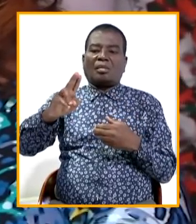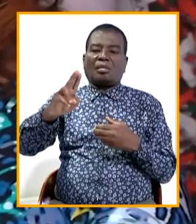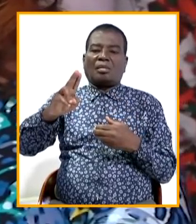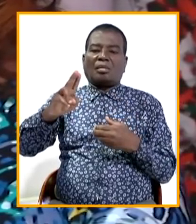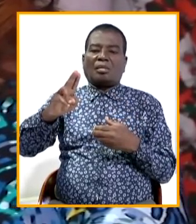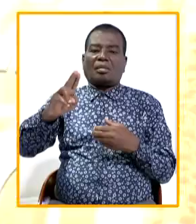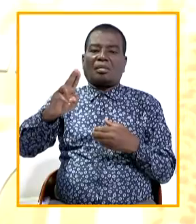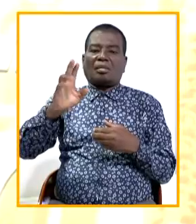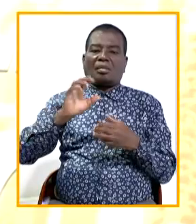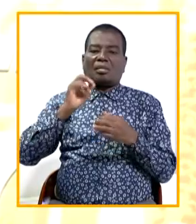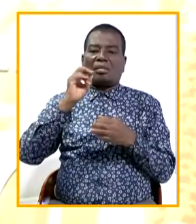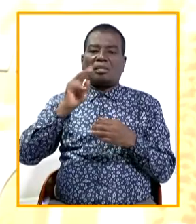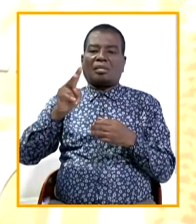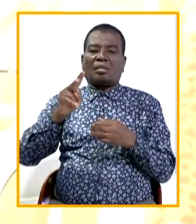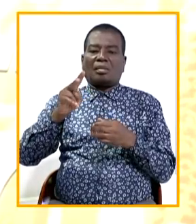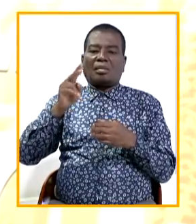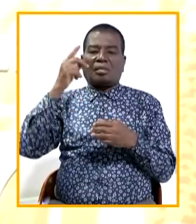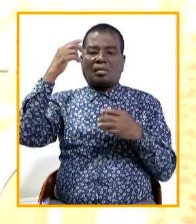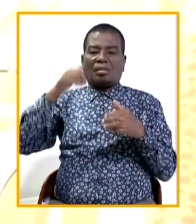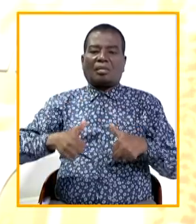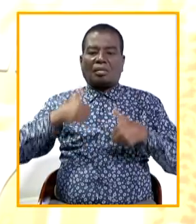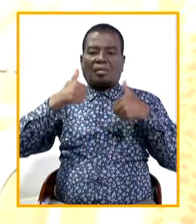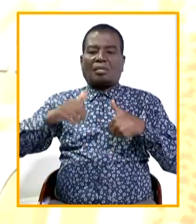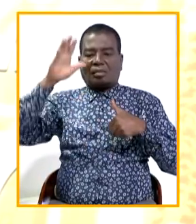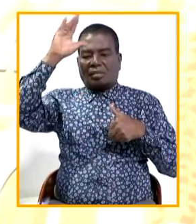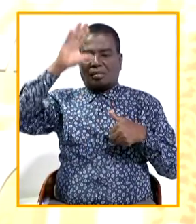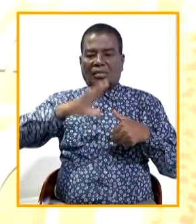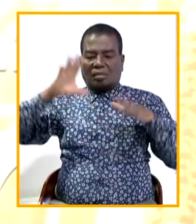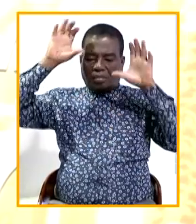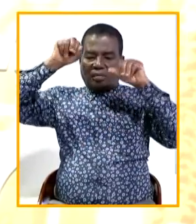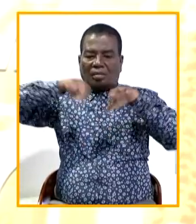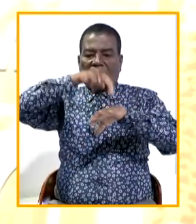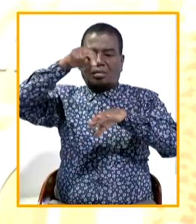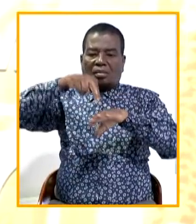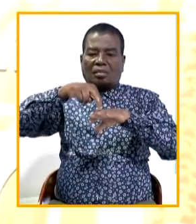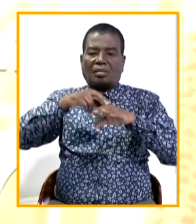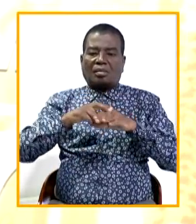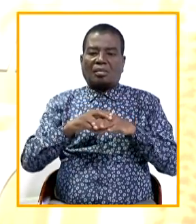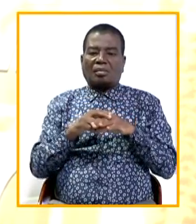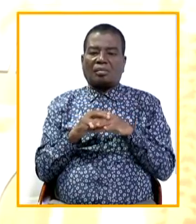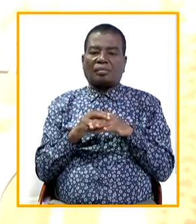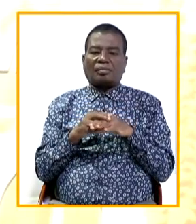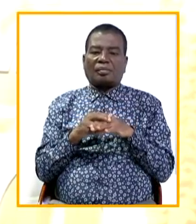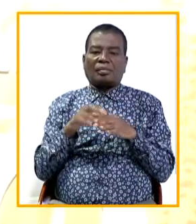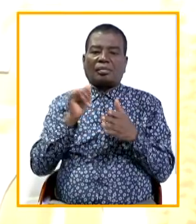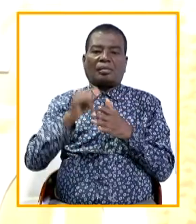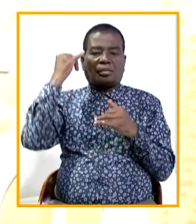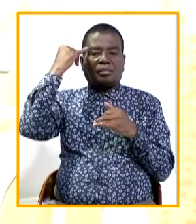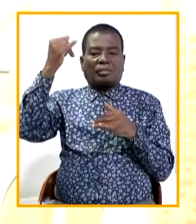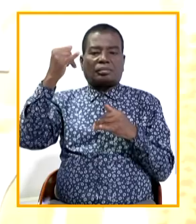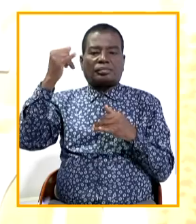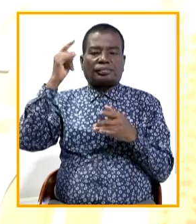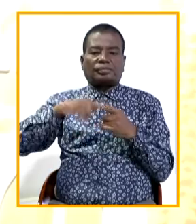un hommage mérité à son Excellence, Monsieur le Président de la République. Cette initiative est